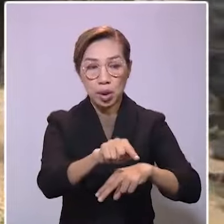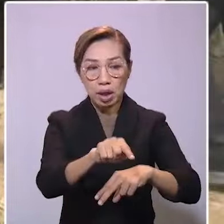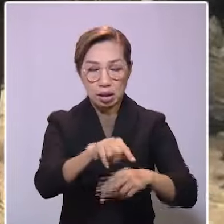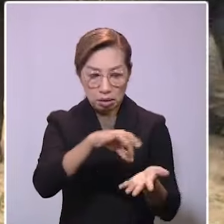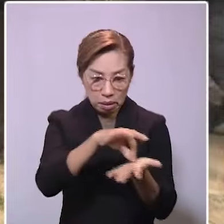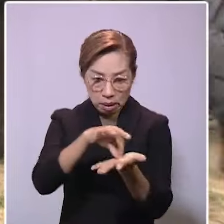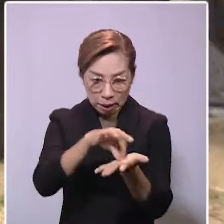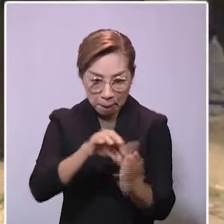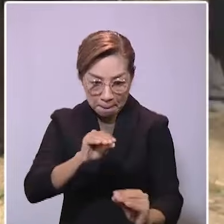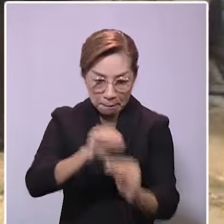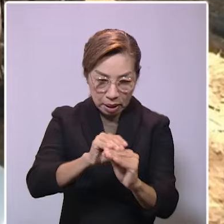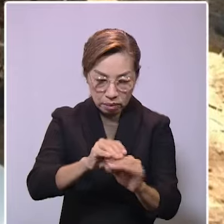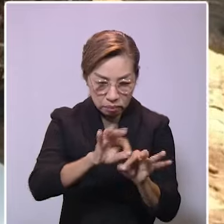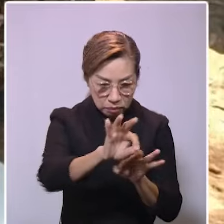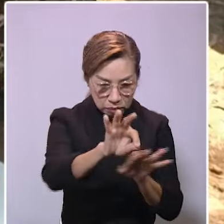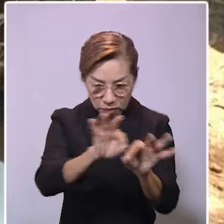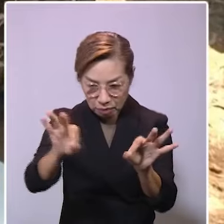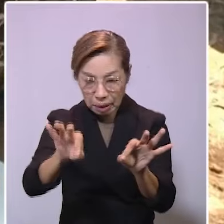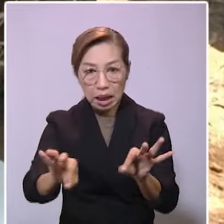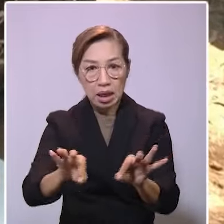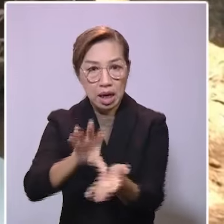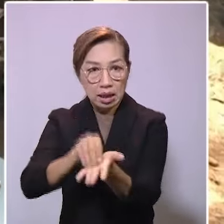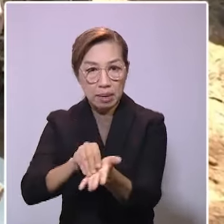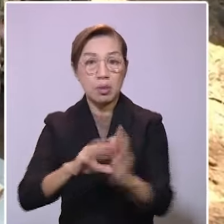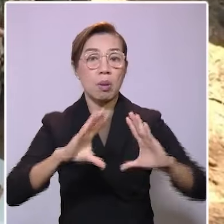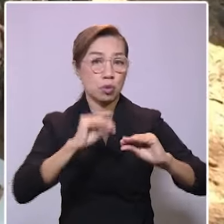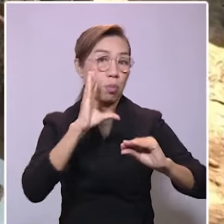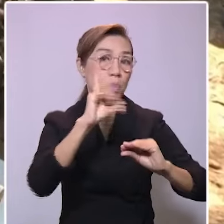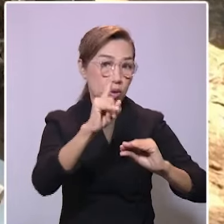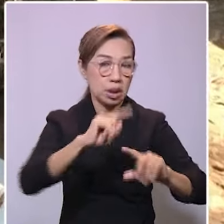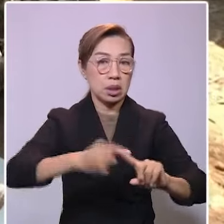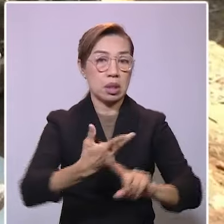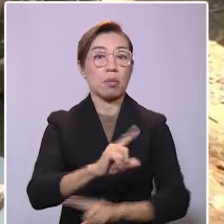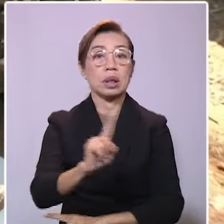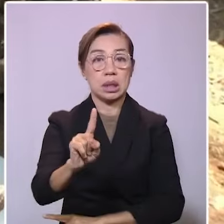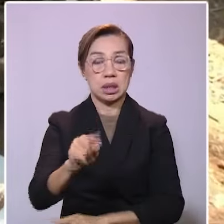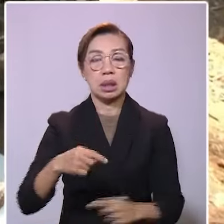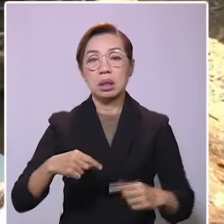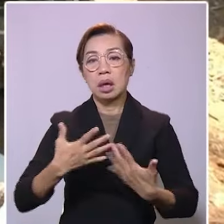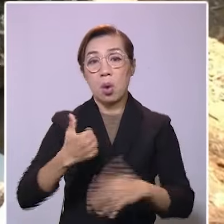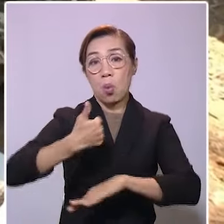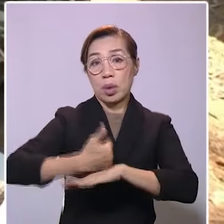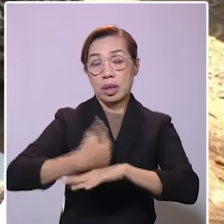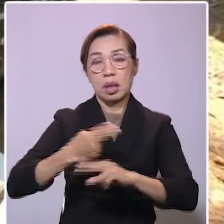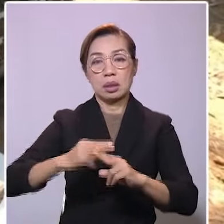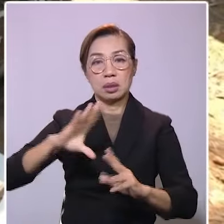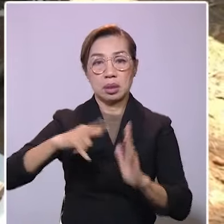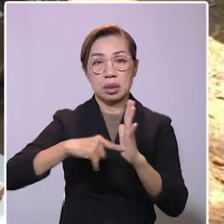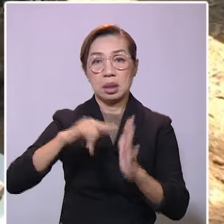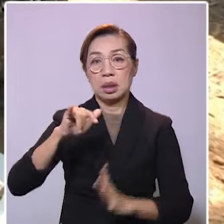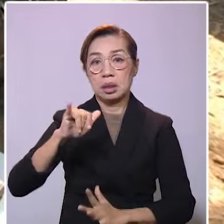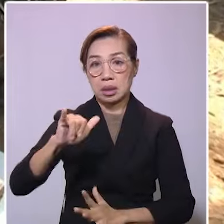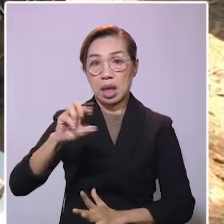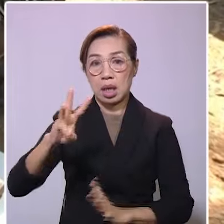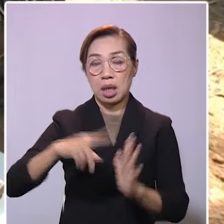พื้นที่เพิ่มเติมเพื่อนำไปประกอบการประชุมในวันพรุ่งนี้นะฮะ 1มีนาคมซึ่งนายชัยวัฒน์ลิ้มลิขิตอักษรผู้อำนวยการสำนัก